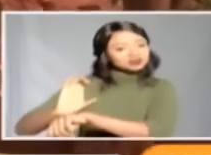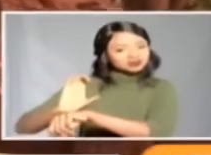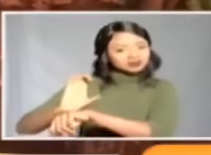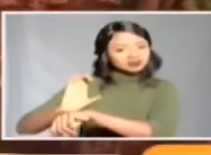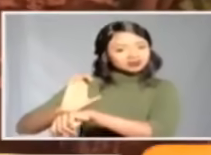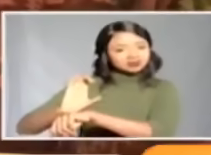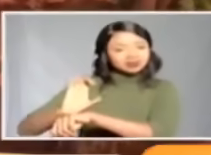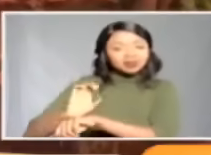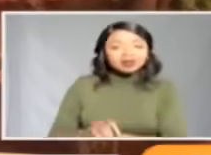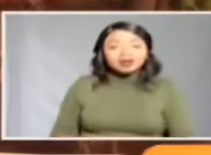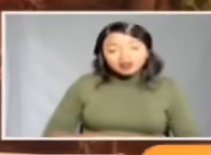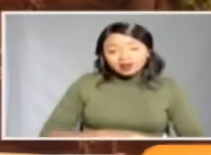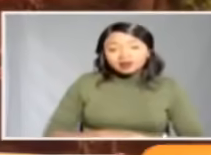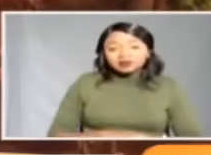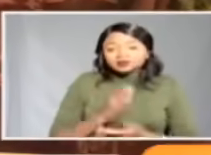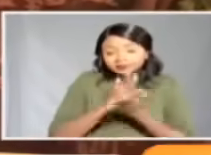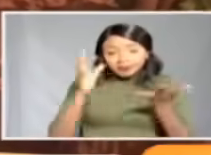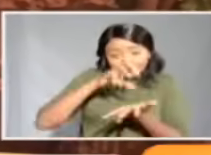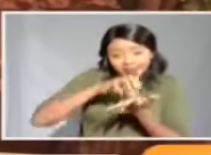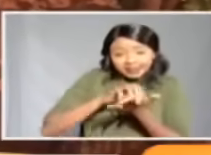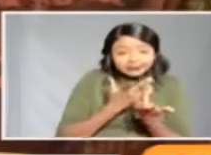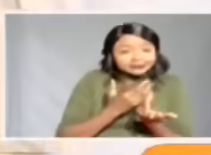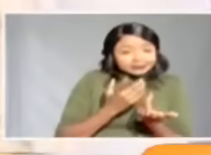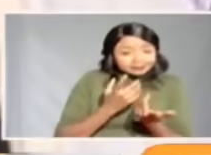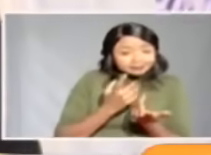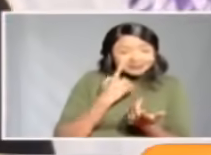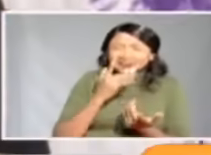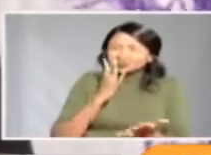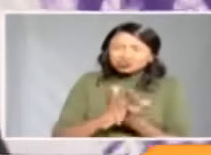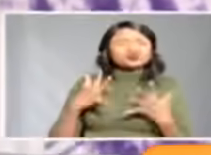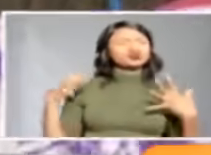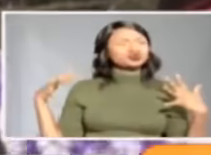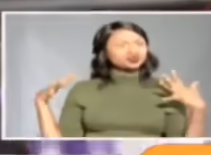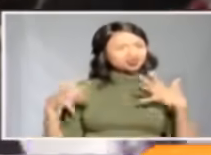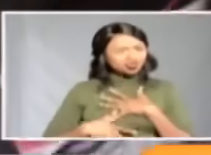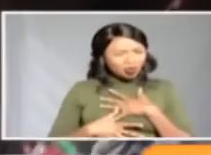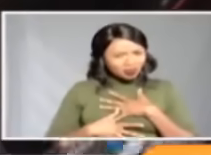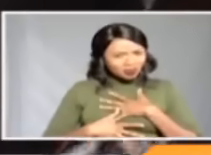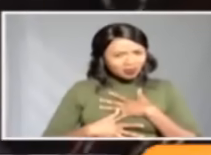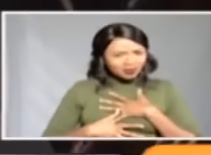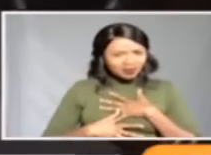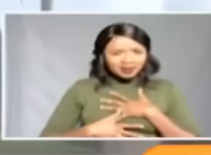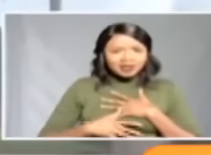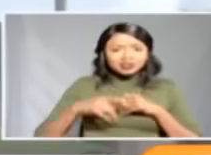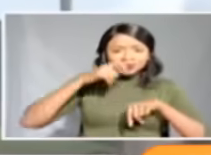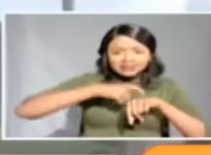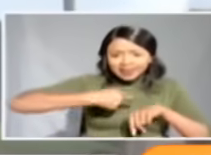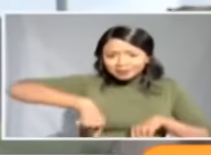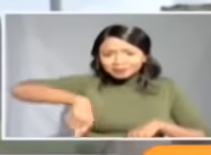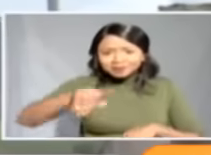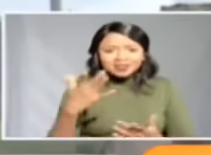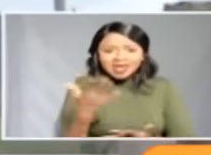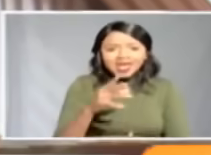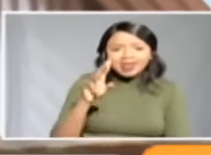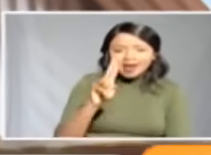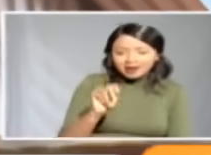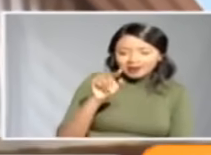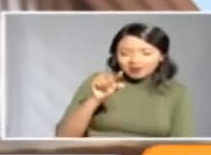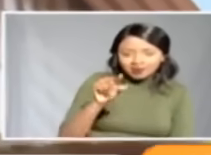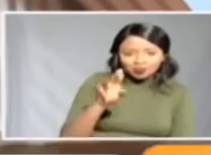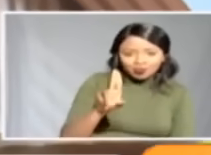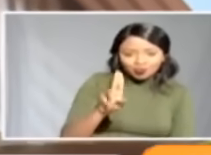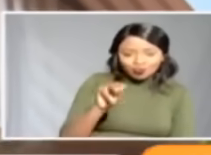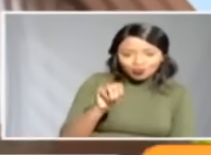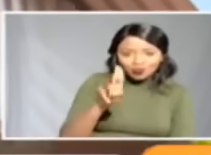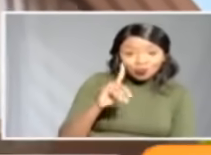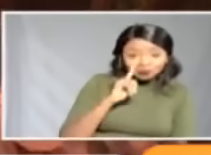Baadhi ya visa tulivyokumbana navyo vilikuwa ni vya kushangaza na kushtua. Tulipoelekea eneo la Ngung katika kanisa hili la